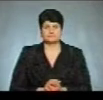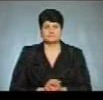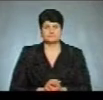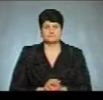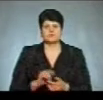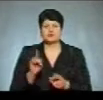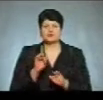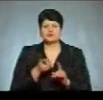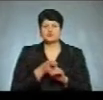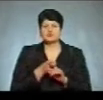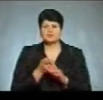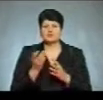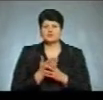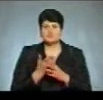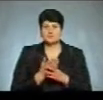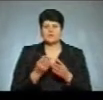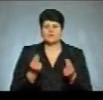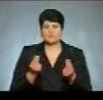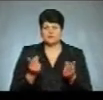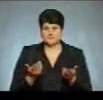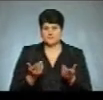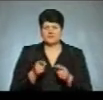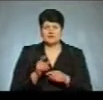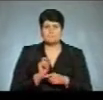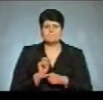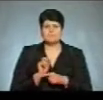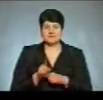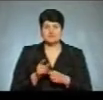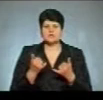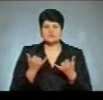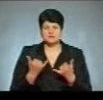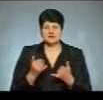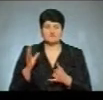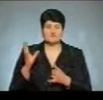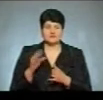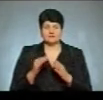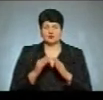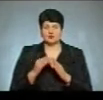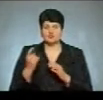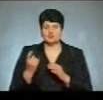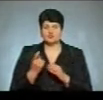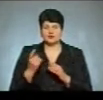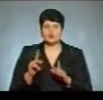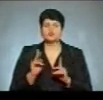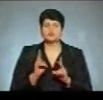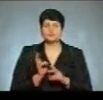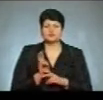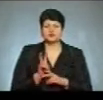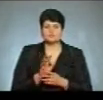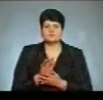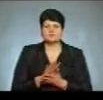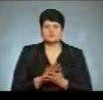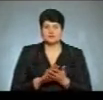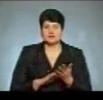Що стосується субсидії в грошовій формі, вона призначається тепер усім домогосподарствам, що звернулися за її отриманням